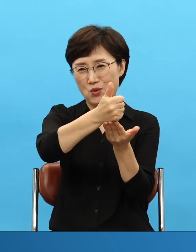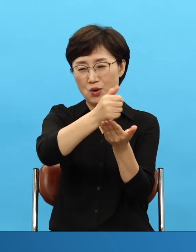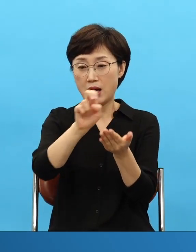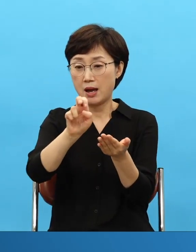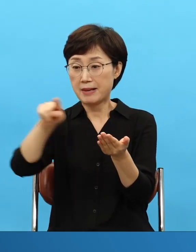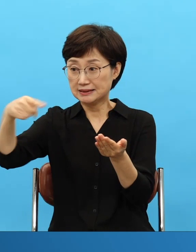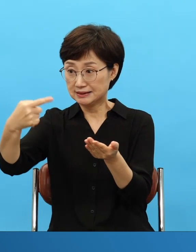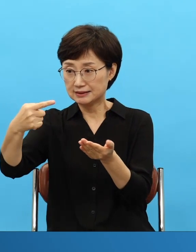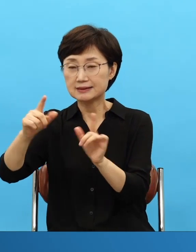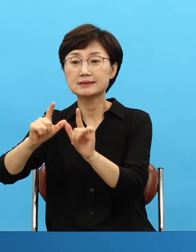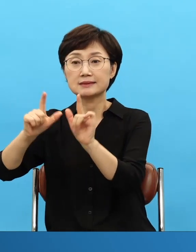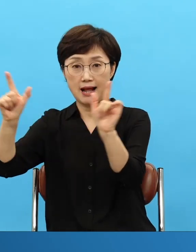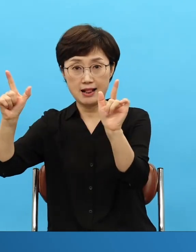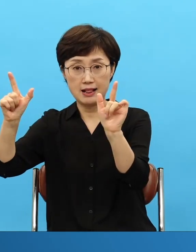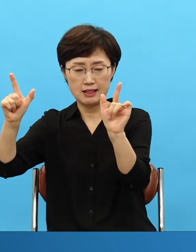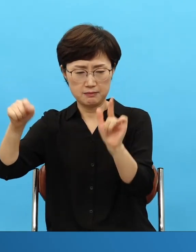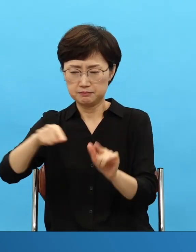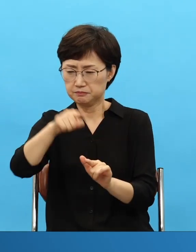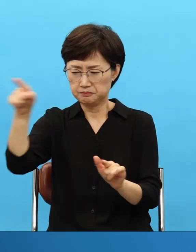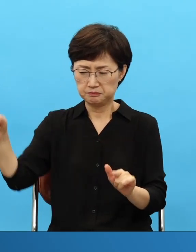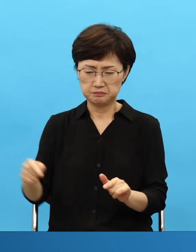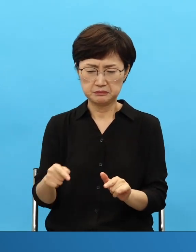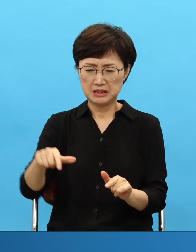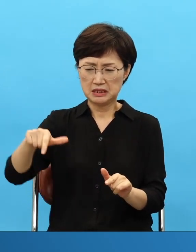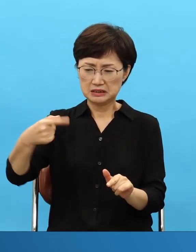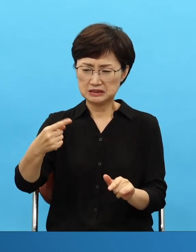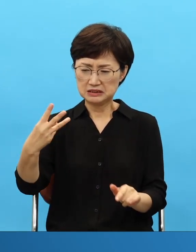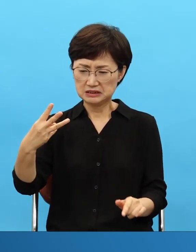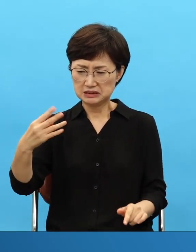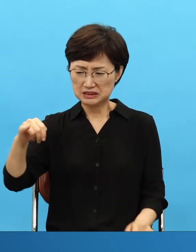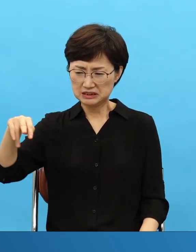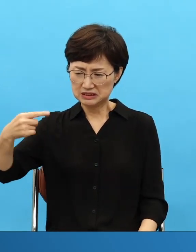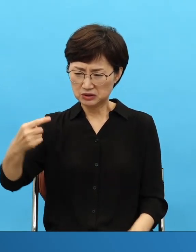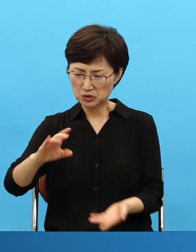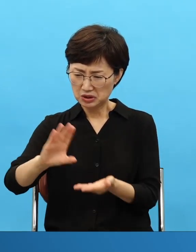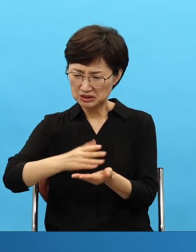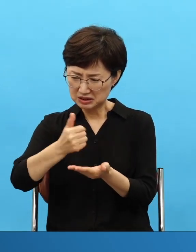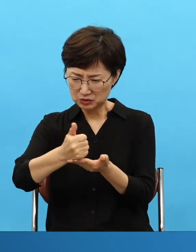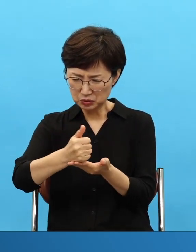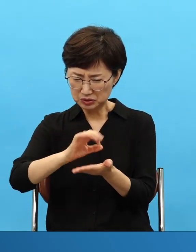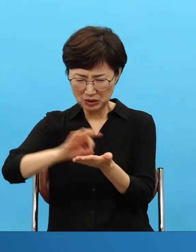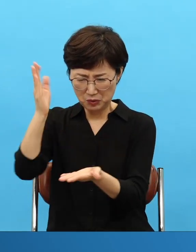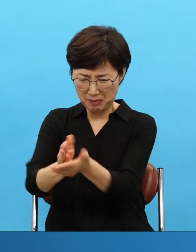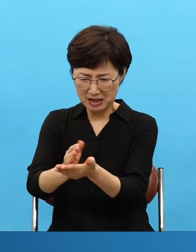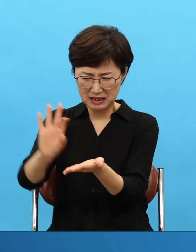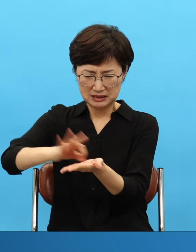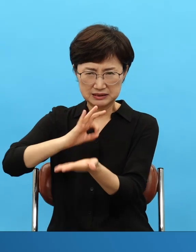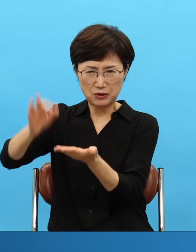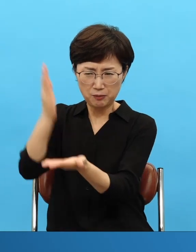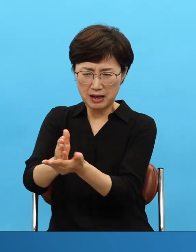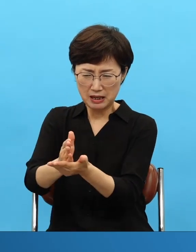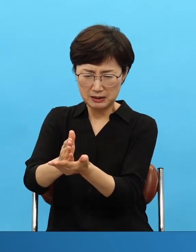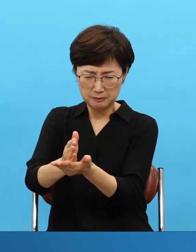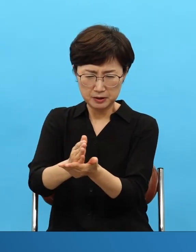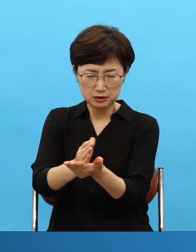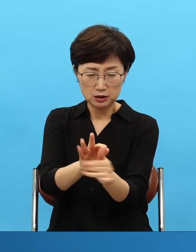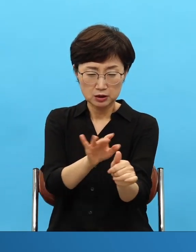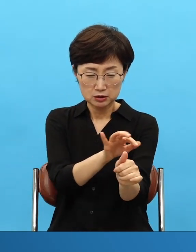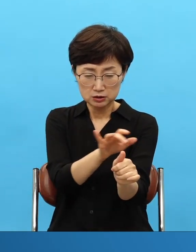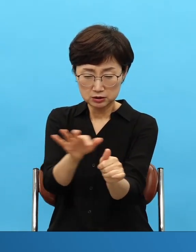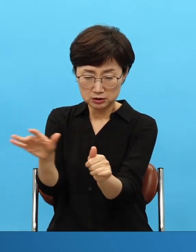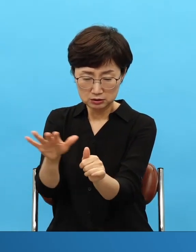the word Christ inside. That's why they don't want to use it. 좀 유대인의 작전이 아닌가 싶은데 아직은 몰라요.